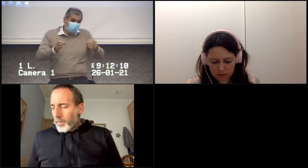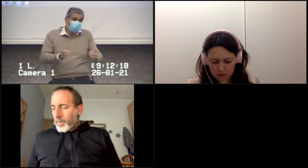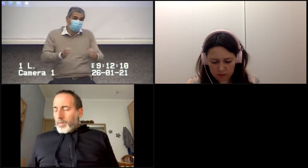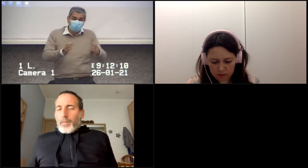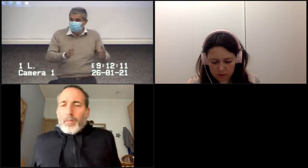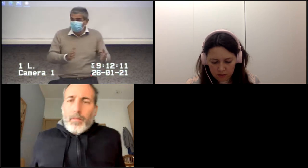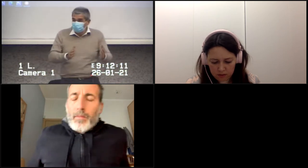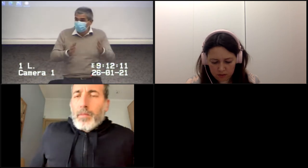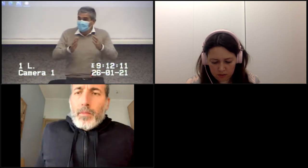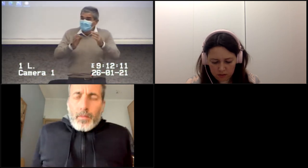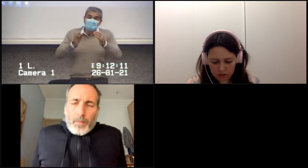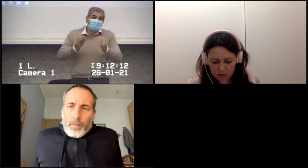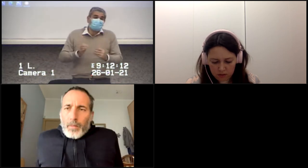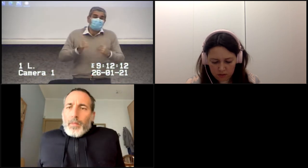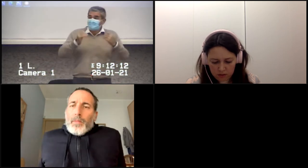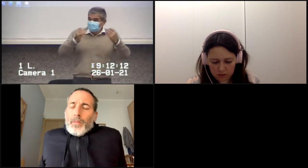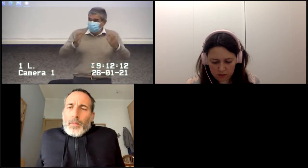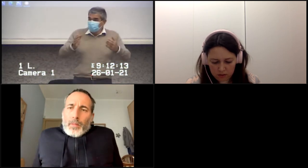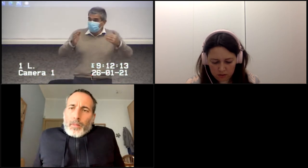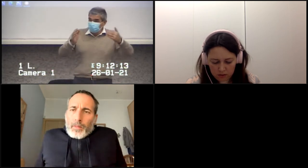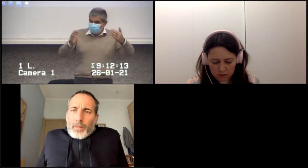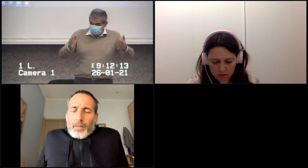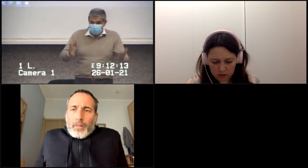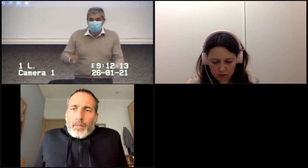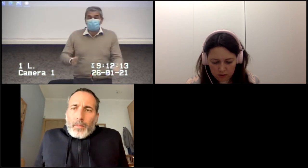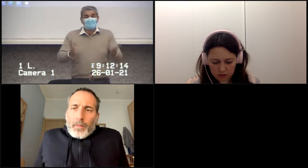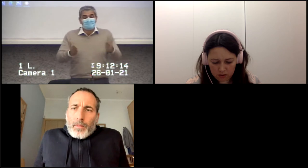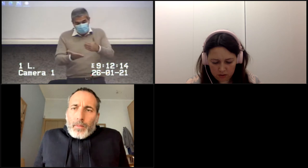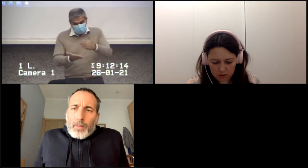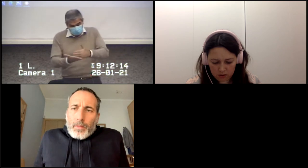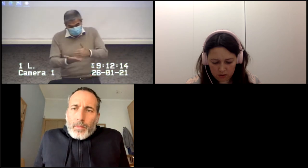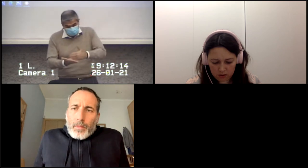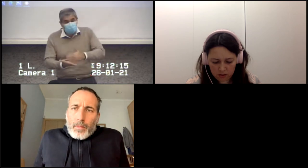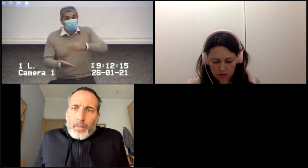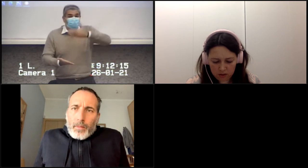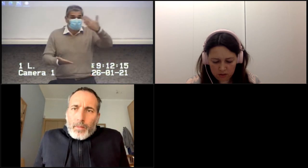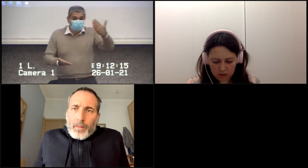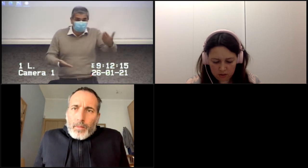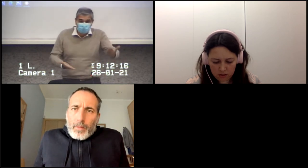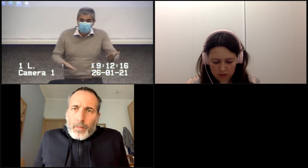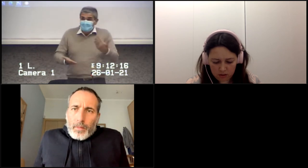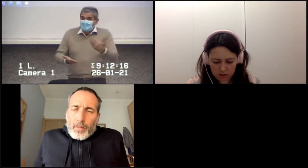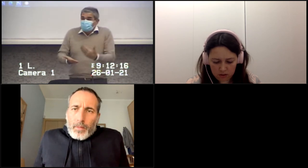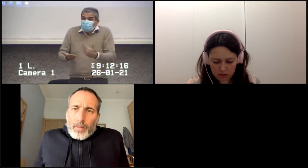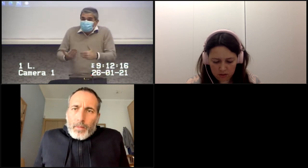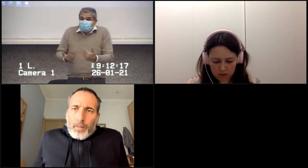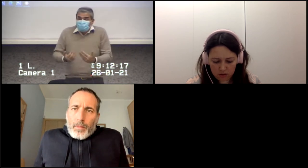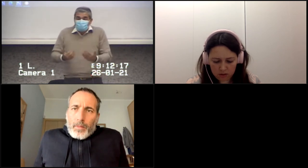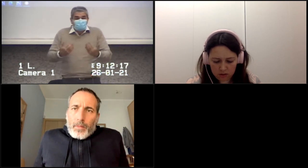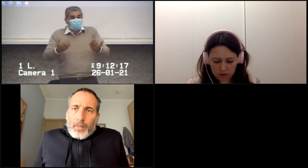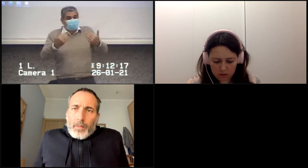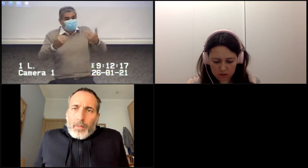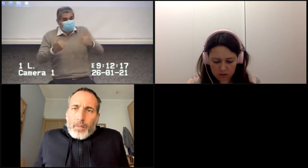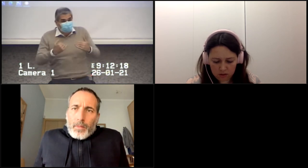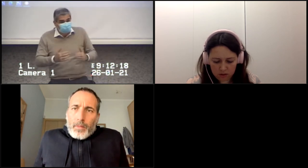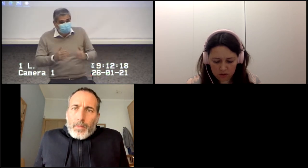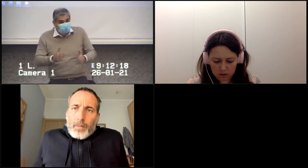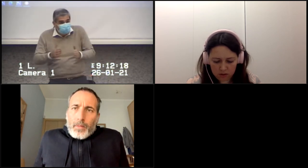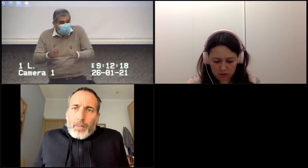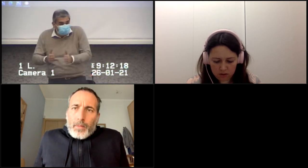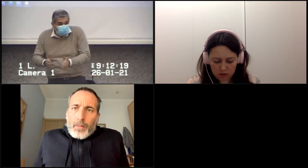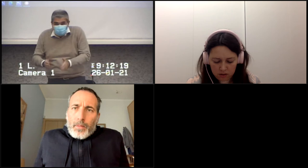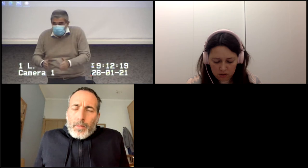governare e valutare le singole possibilità. È una norma di premialità su cui, ad esempio, se noi avessimo